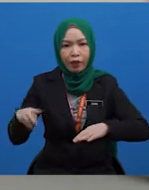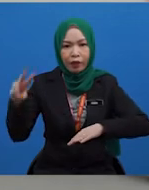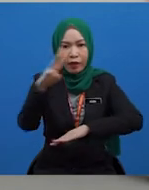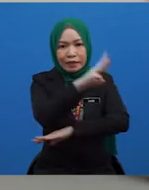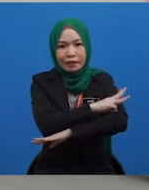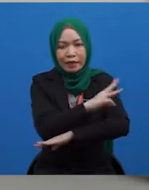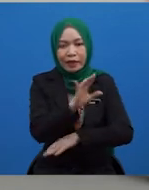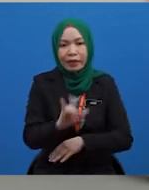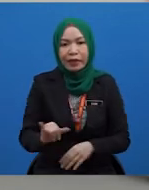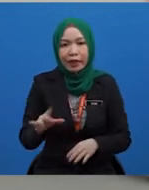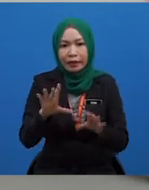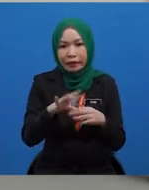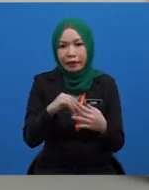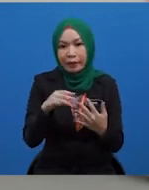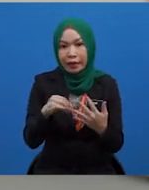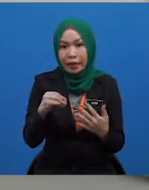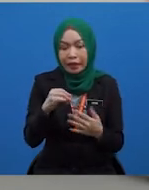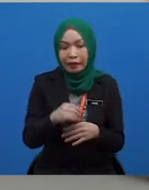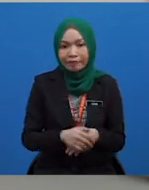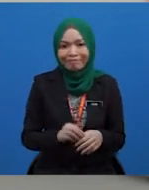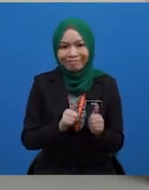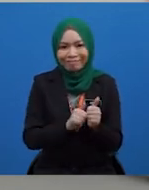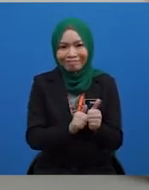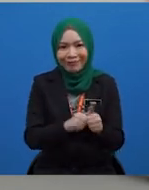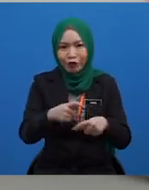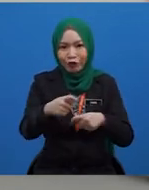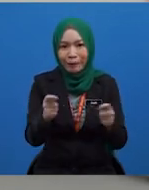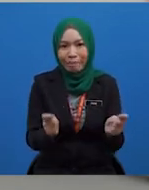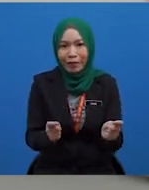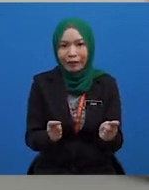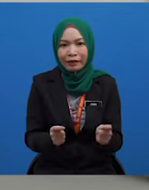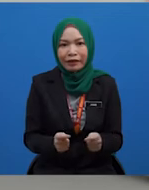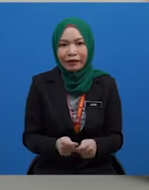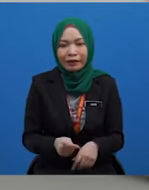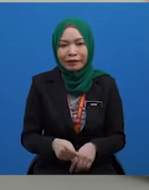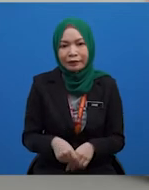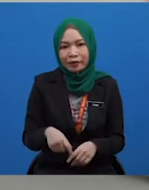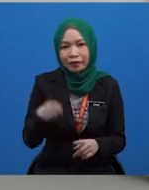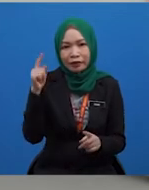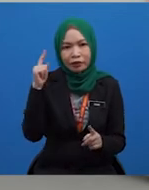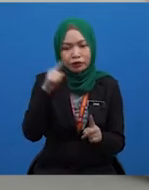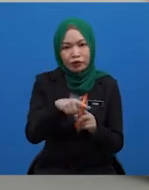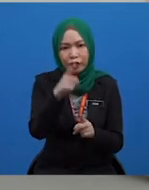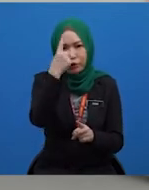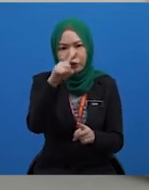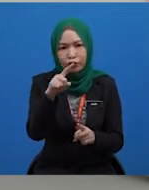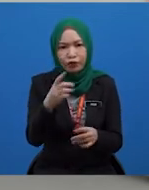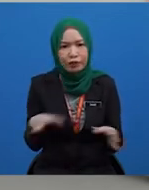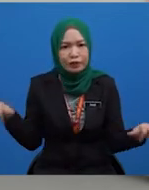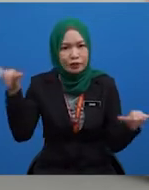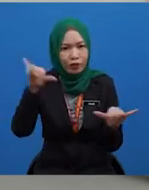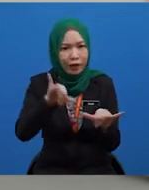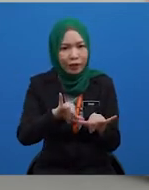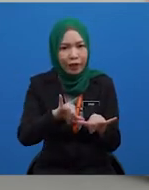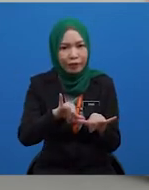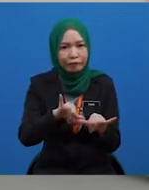mengikut asas segmentasi geografi. Ia adalah bertujuan untuk menyesuaikannya dengan budaya, adab,